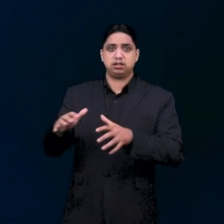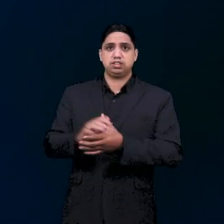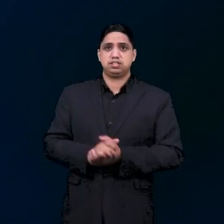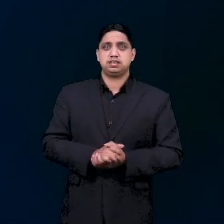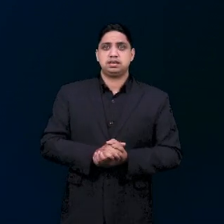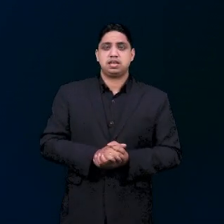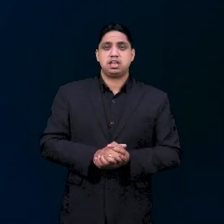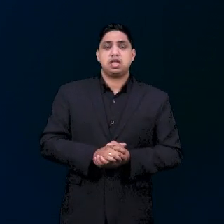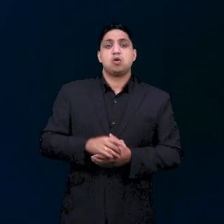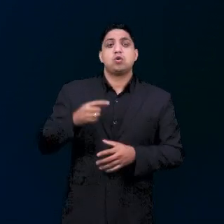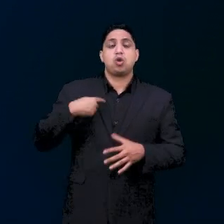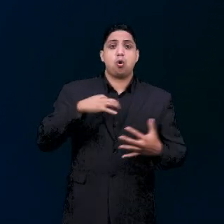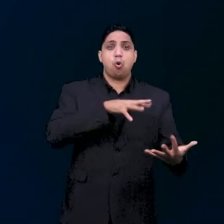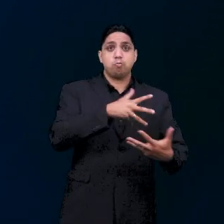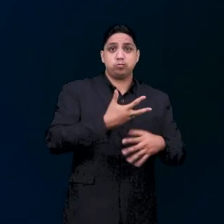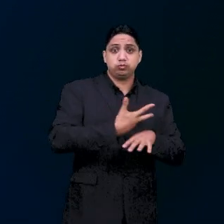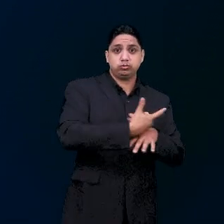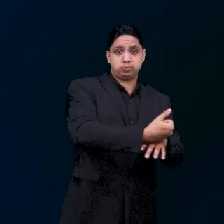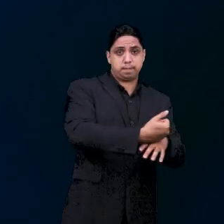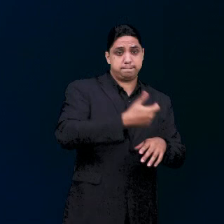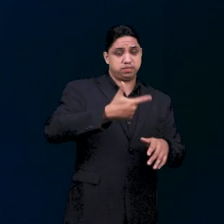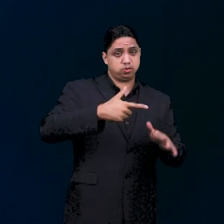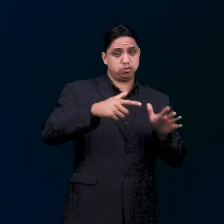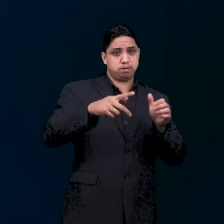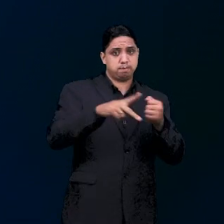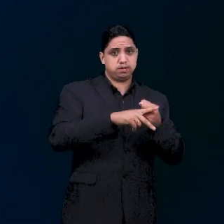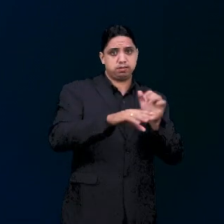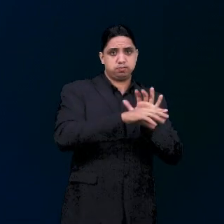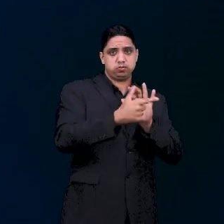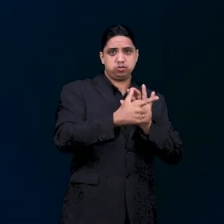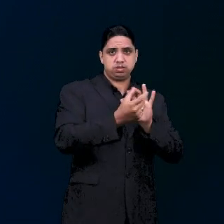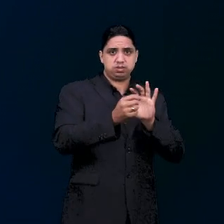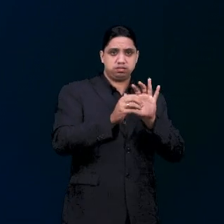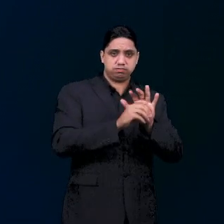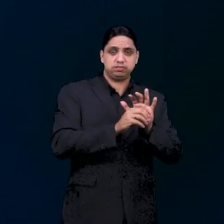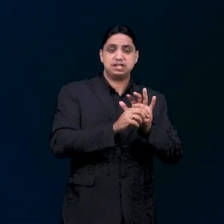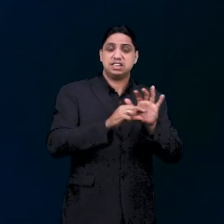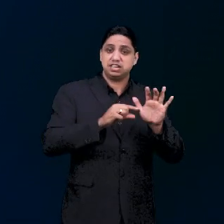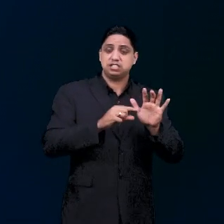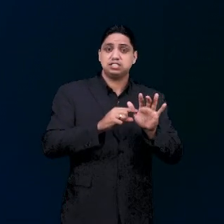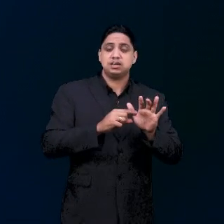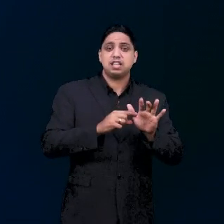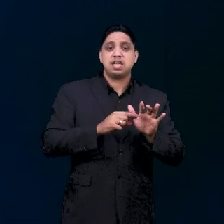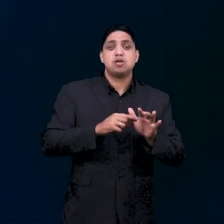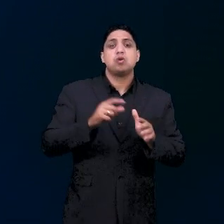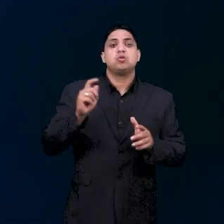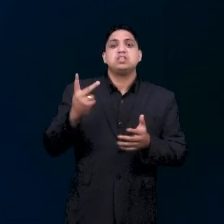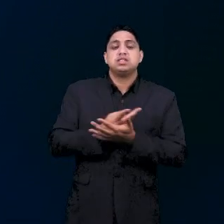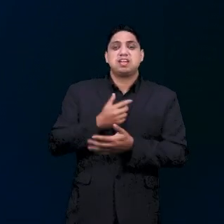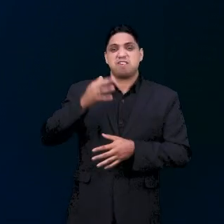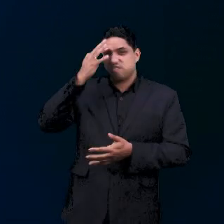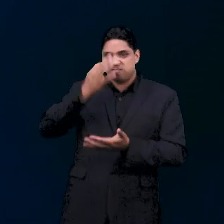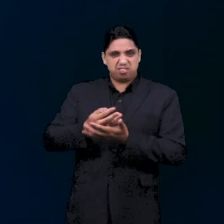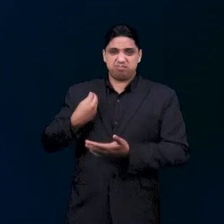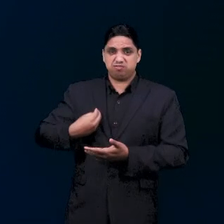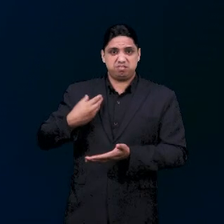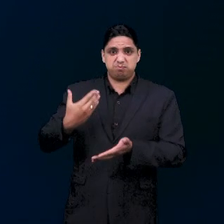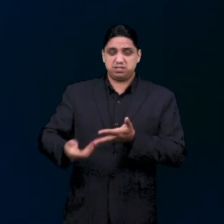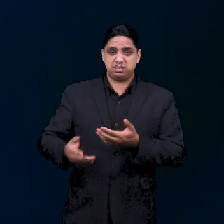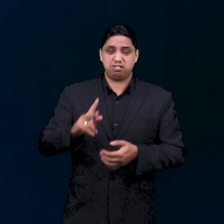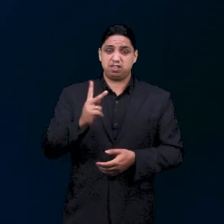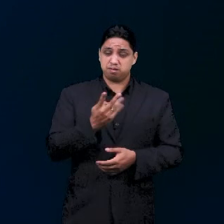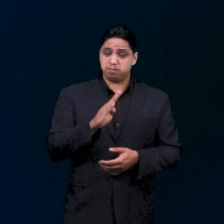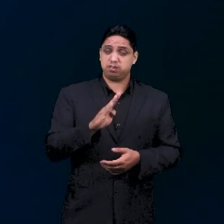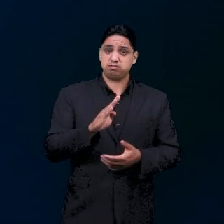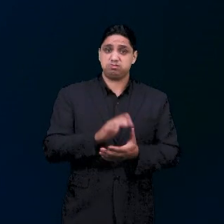se laisse toucher par les options du monde, 2 Pierre 2, 20, et quand il revient en arrière et ne vit plus par la foi, Hébreux 10, 38.